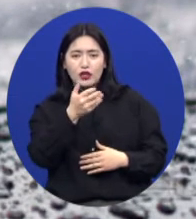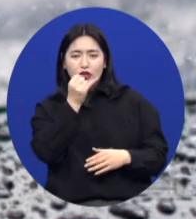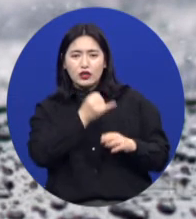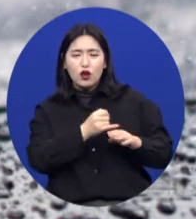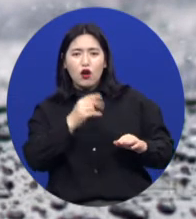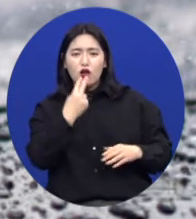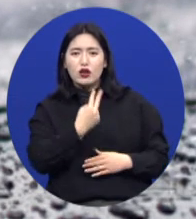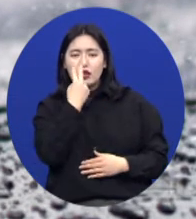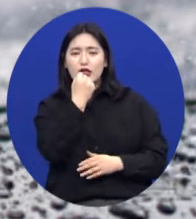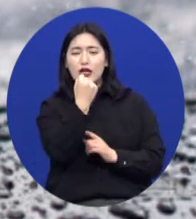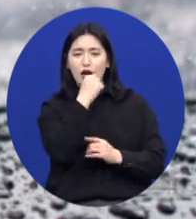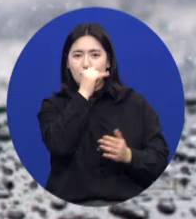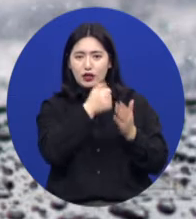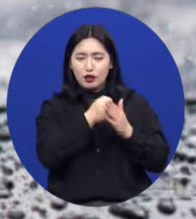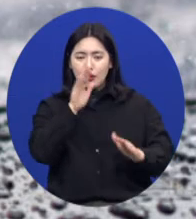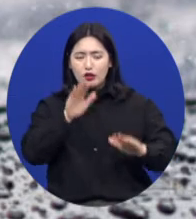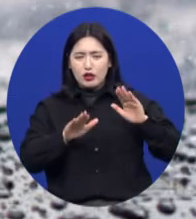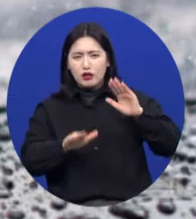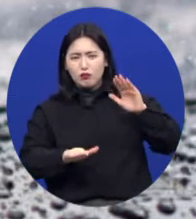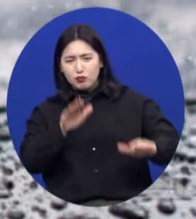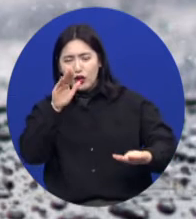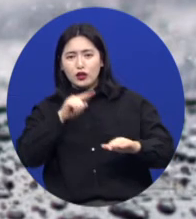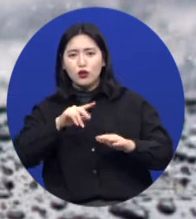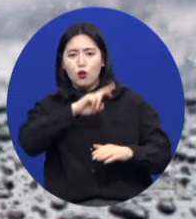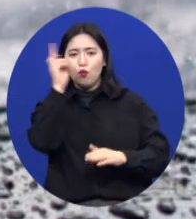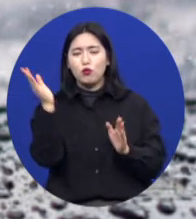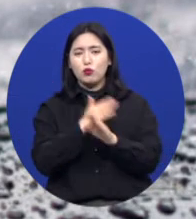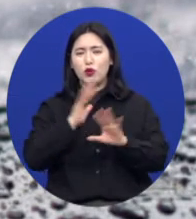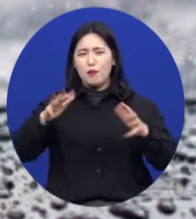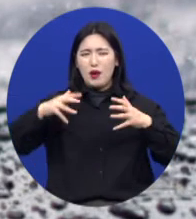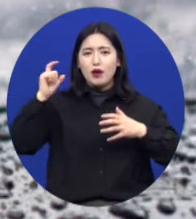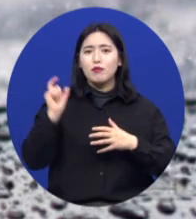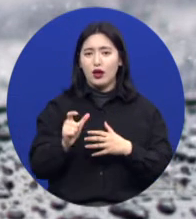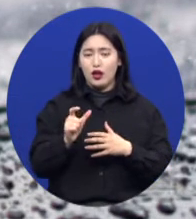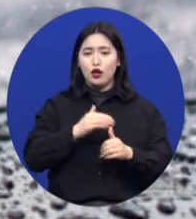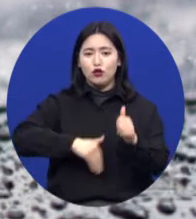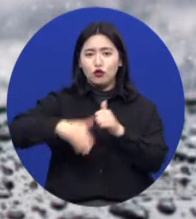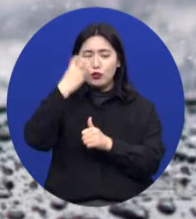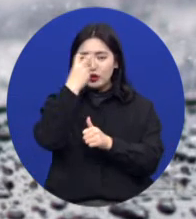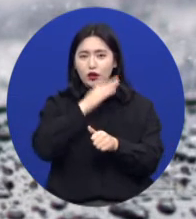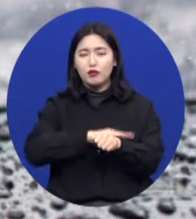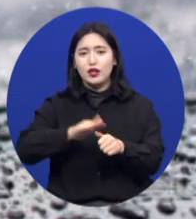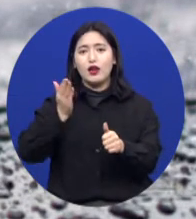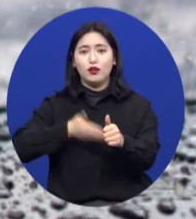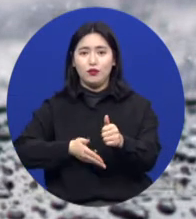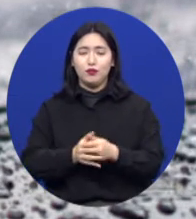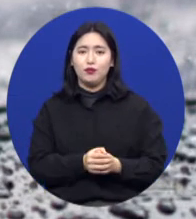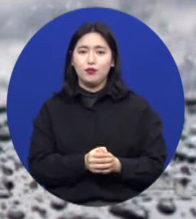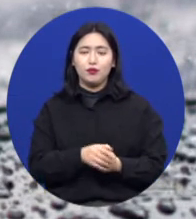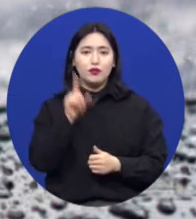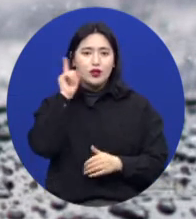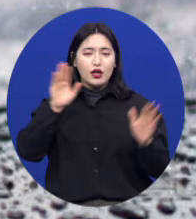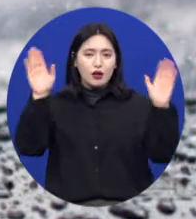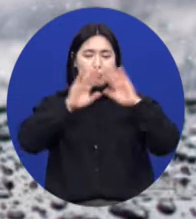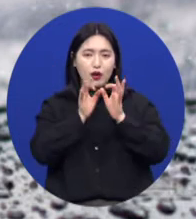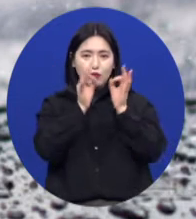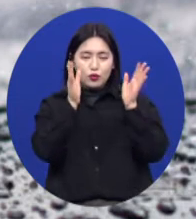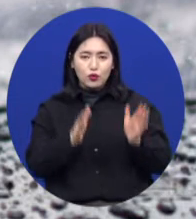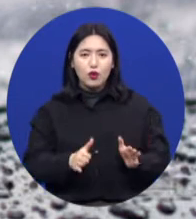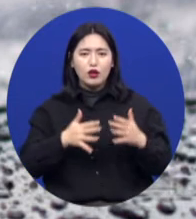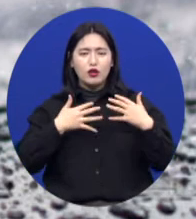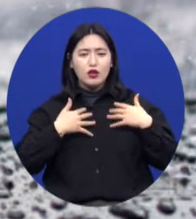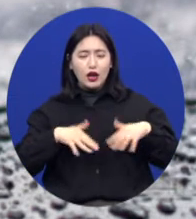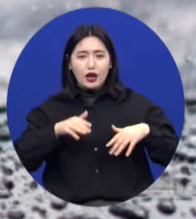저기압에 의해서 기압 차이가 벌어지면서 내일 오후부터 바람이 강하게 불겠는데요 주변 점검 잘해주시기 바랍니다 내일